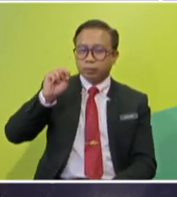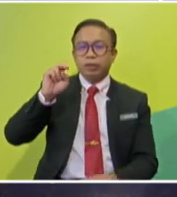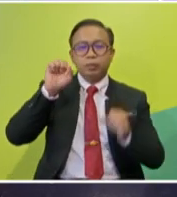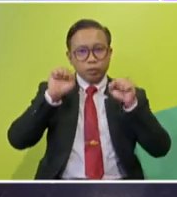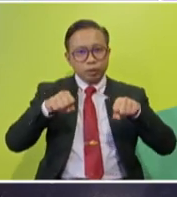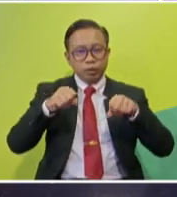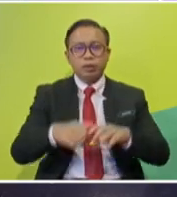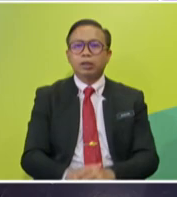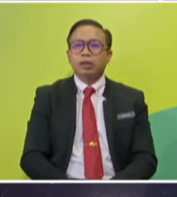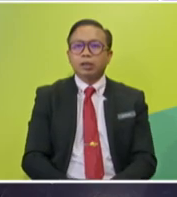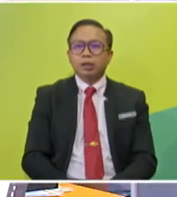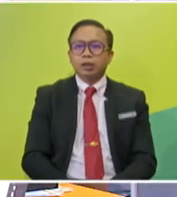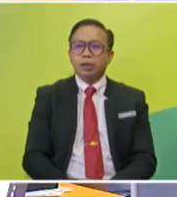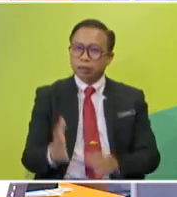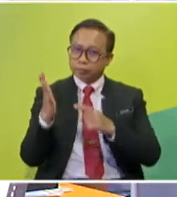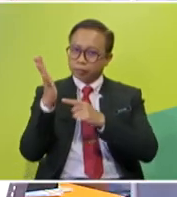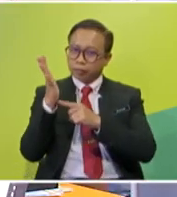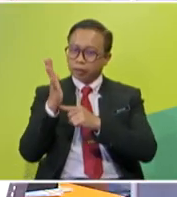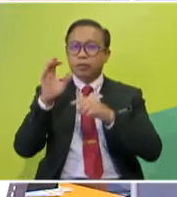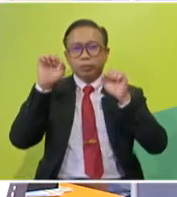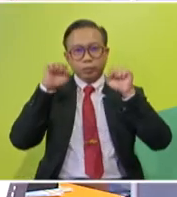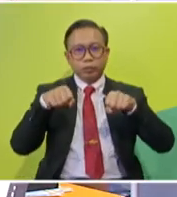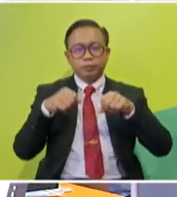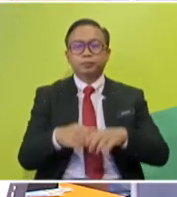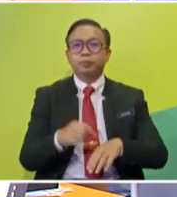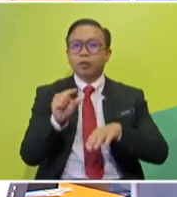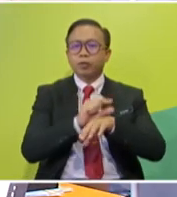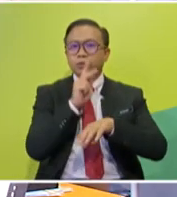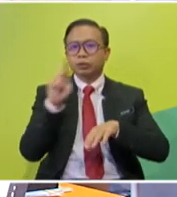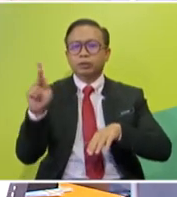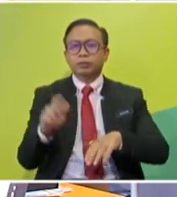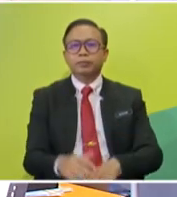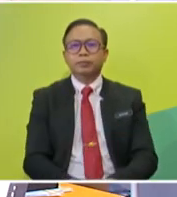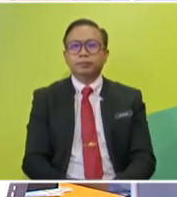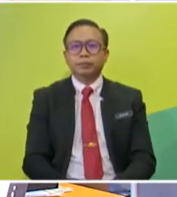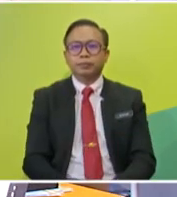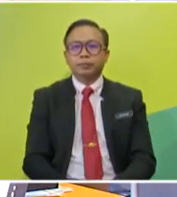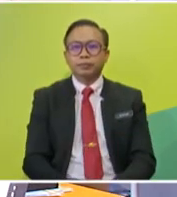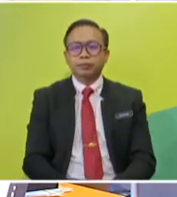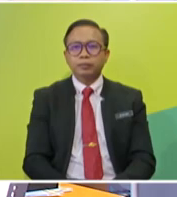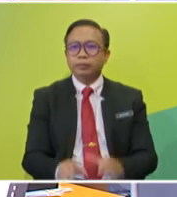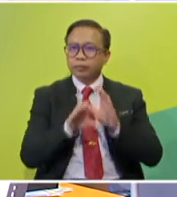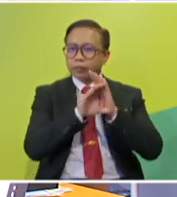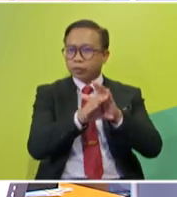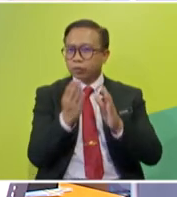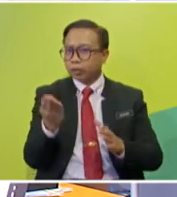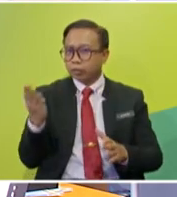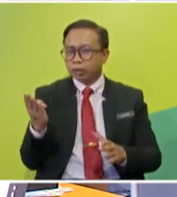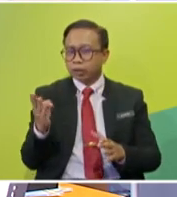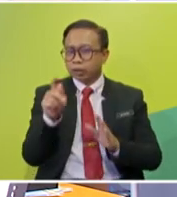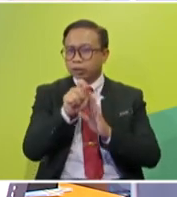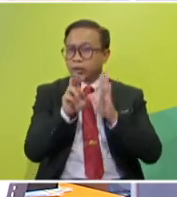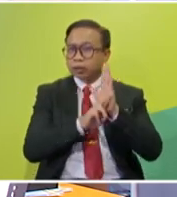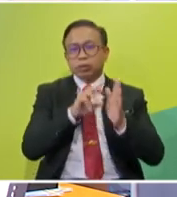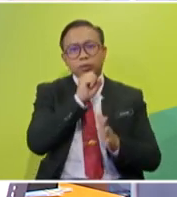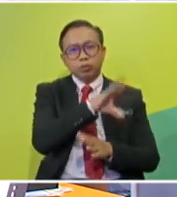gunakan tangan pembully Pasti enggak gunakan contohnya barang-barang terbuang